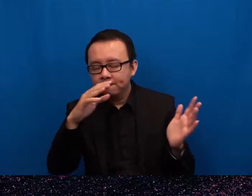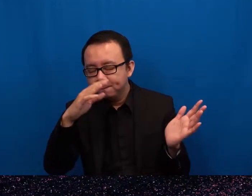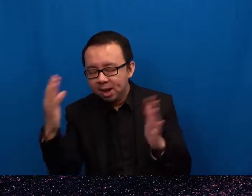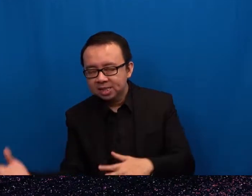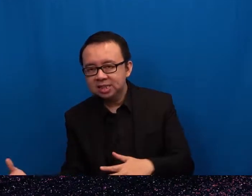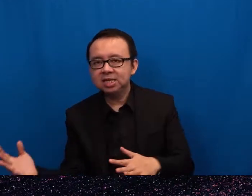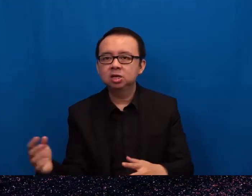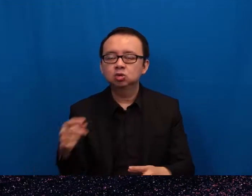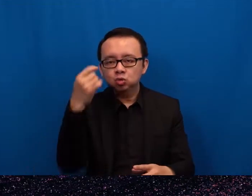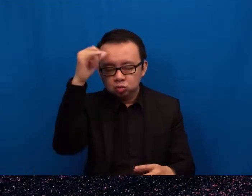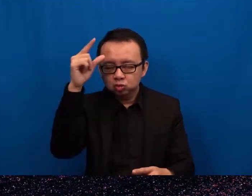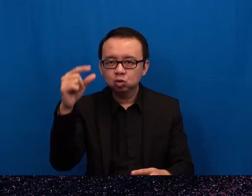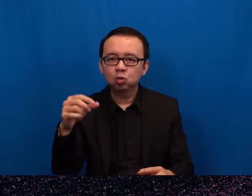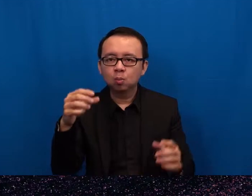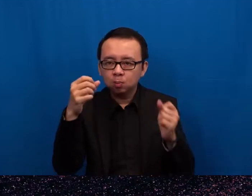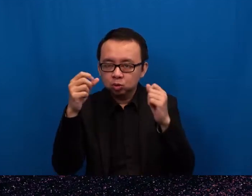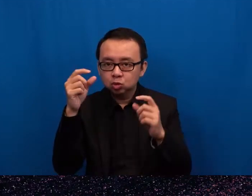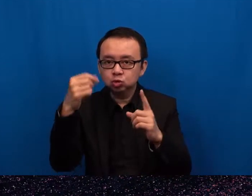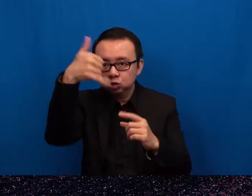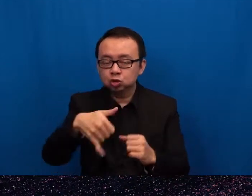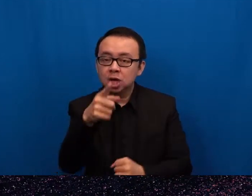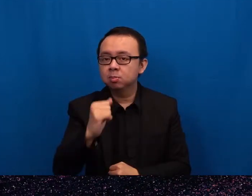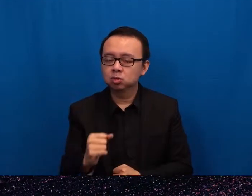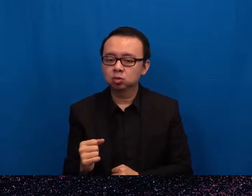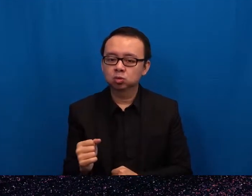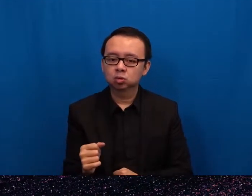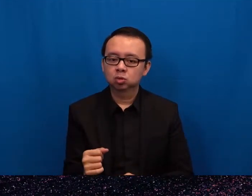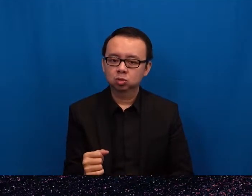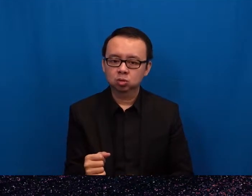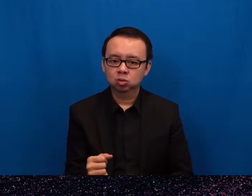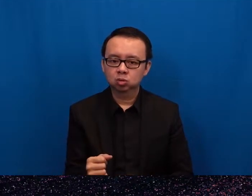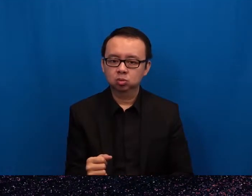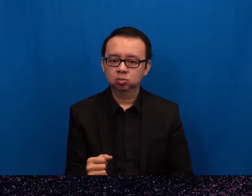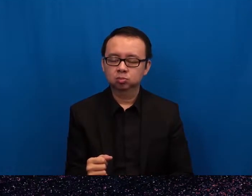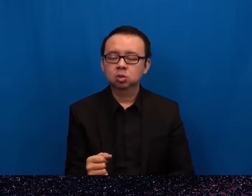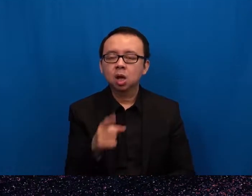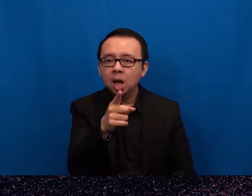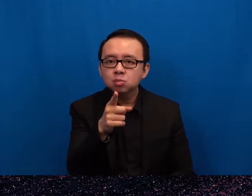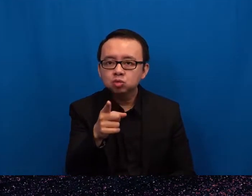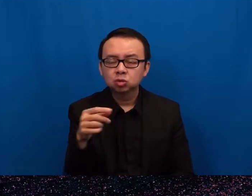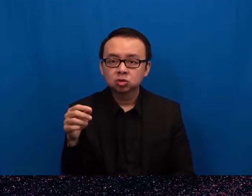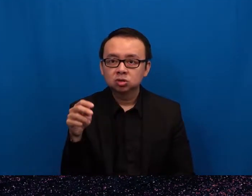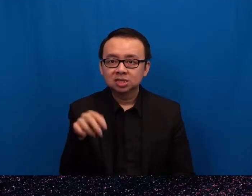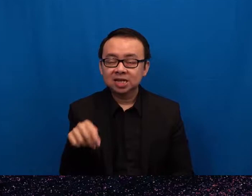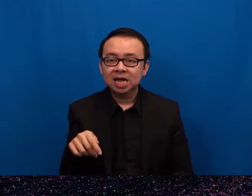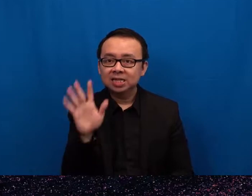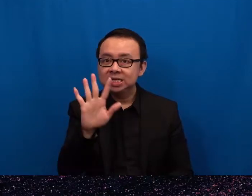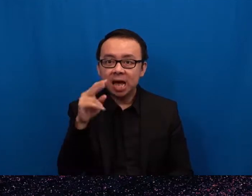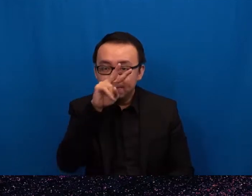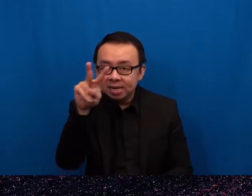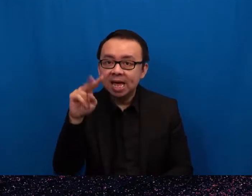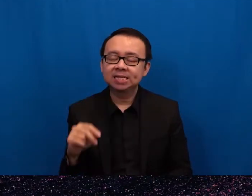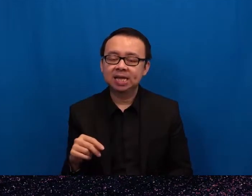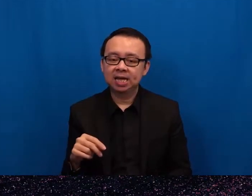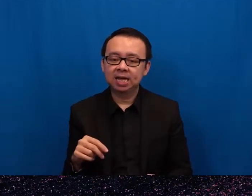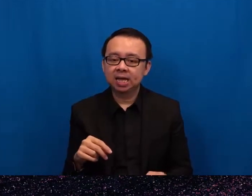hari ketiga, dia sekarang mengetuk pintu hatimu. Yesus itu sekarang hadir waktu Anda dengar khotbah ini. Cuman Anda nggak melihatnya, untung Anda nggak melihatnya. Kalau melihat sekarang sebagai orang